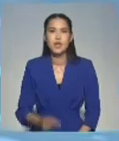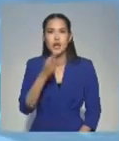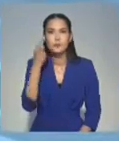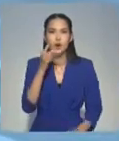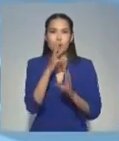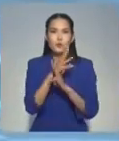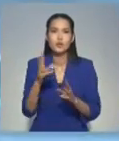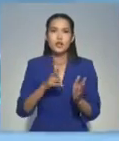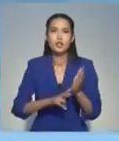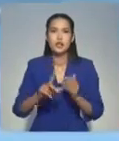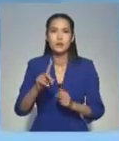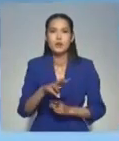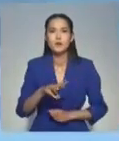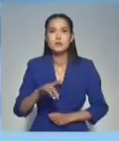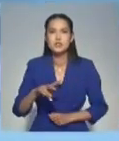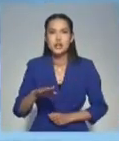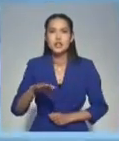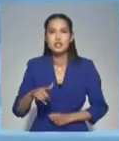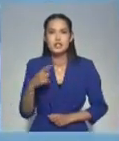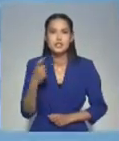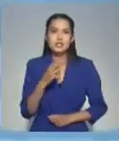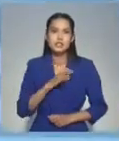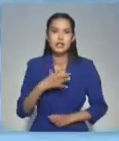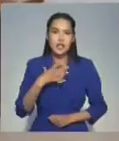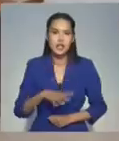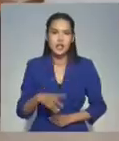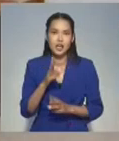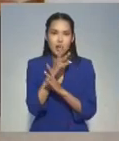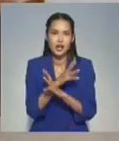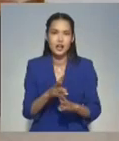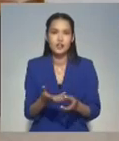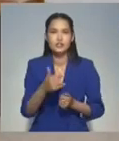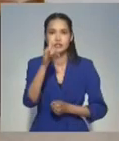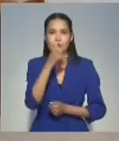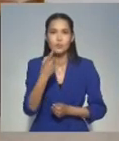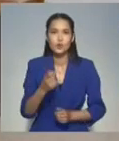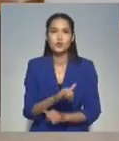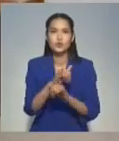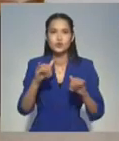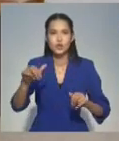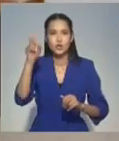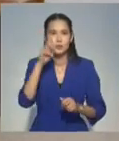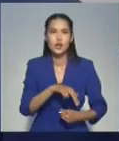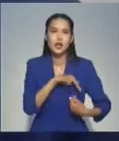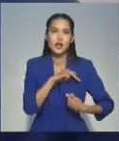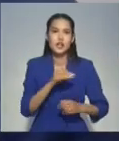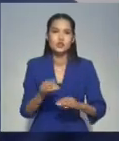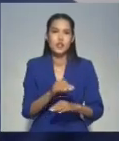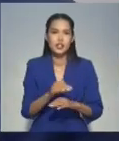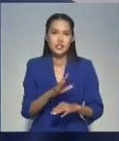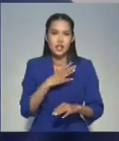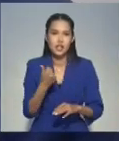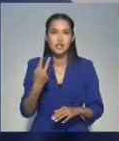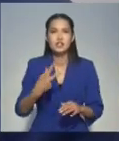Полтора бюджеттің 81 миллиард теңгесі игерілмеген, қомақты қаржыны жарата алмаған 100-ден астам мемлекеттік қызметкер жазаланды. Оның